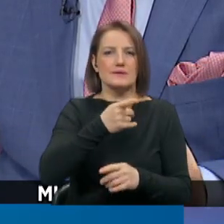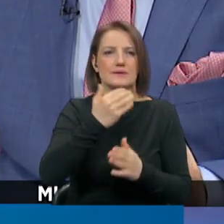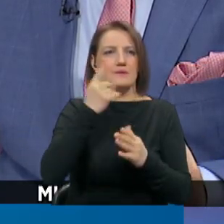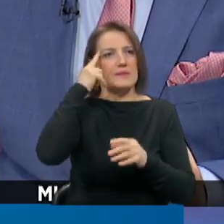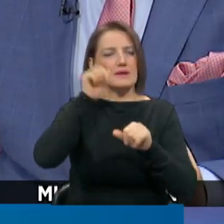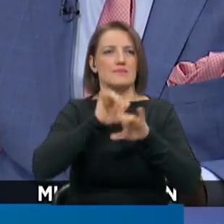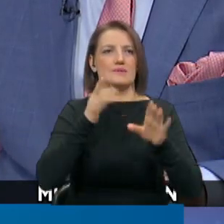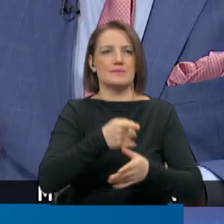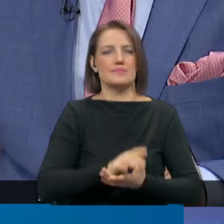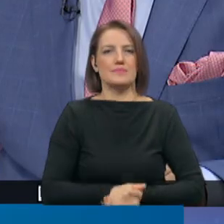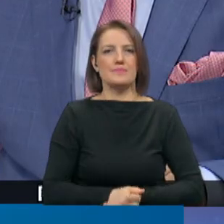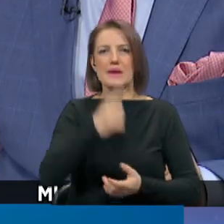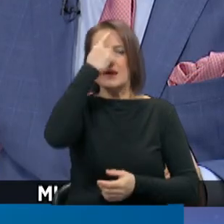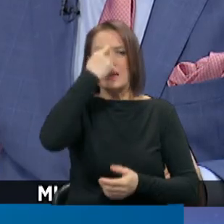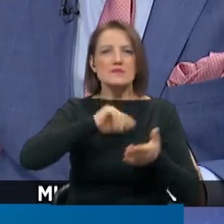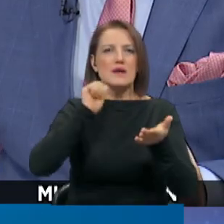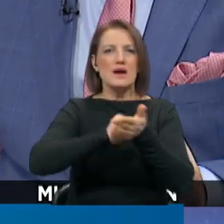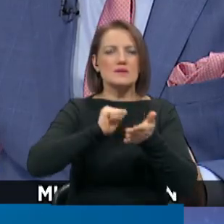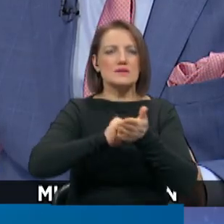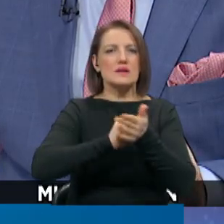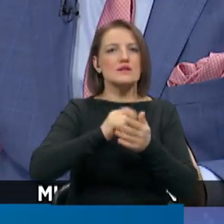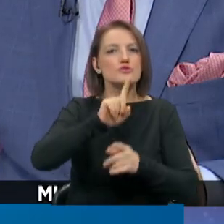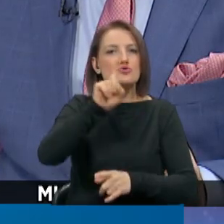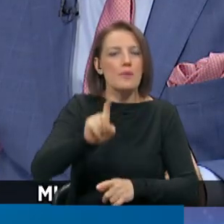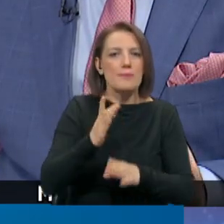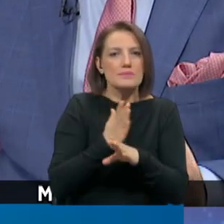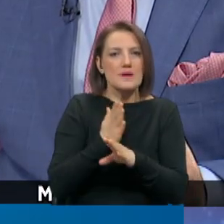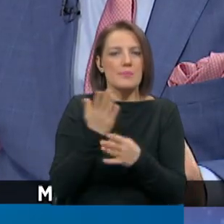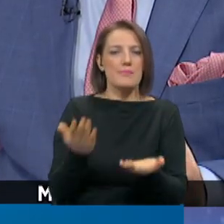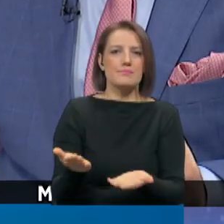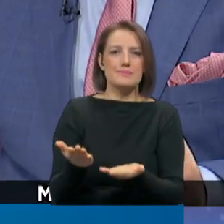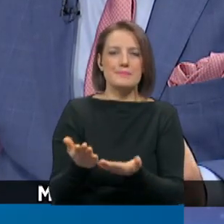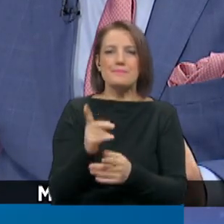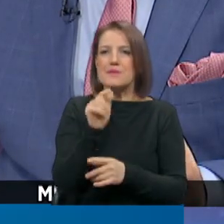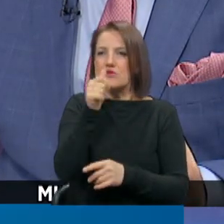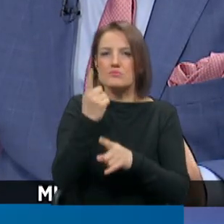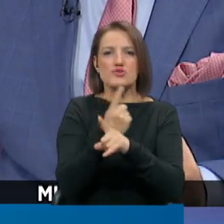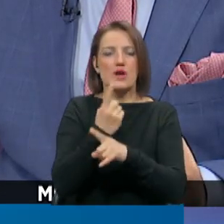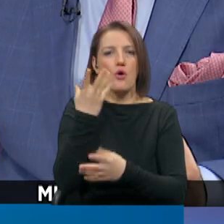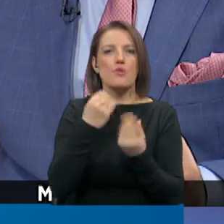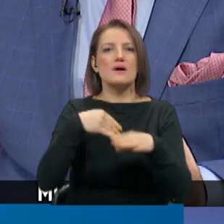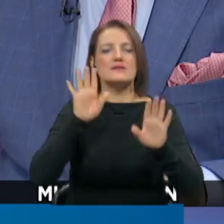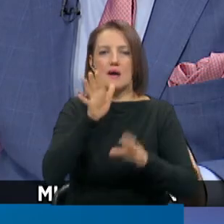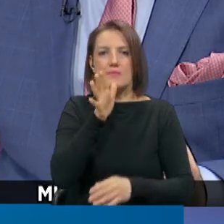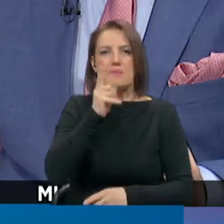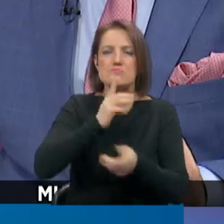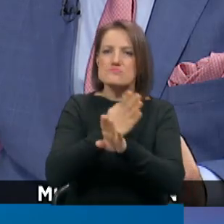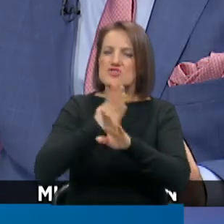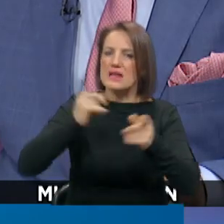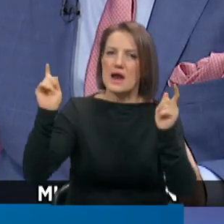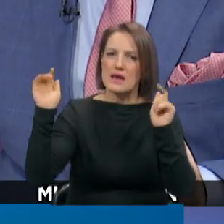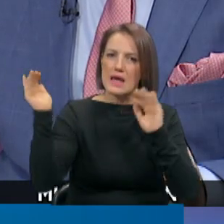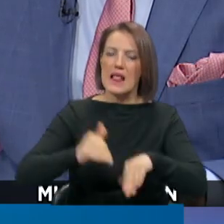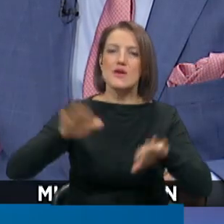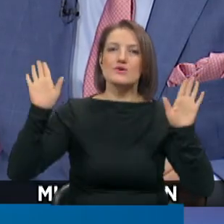yaparlar ya var bunun sebebi şey Hani hiçbir şey olmasa bile bir şeyler oluyor bileyim hiç bir şeyler